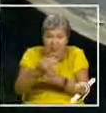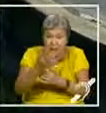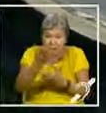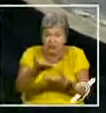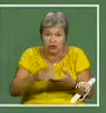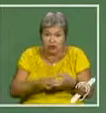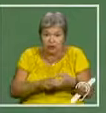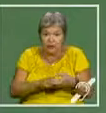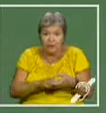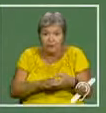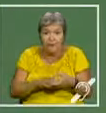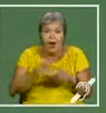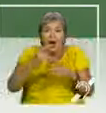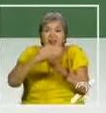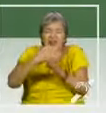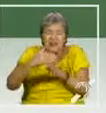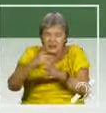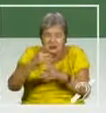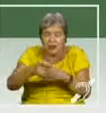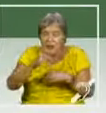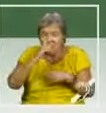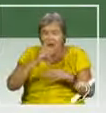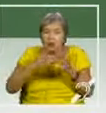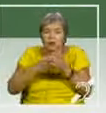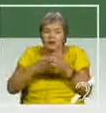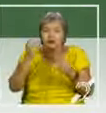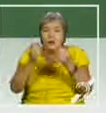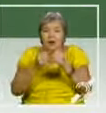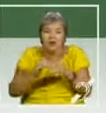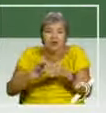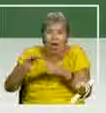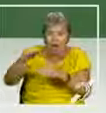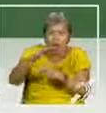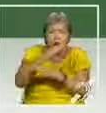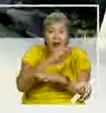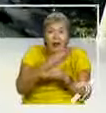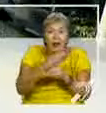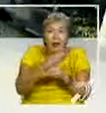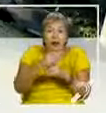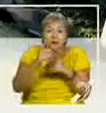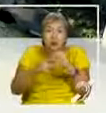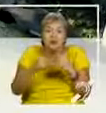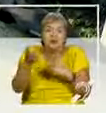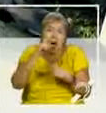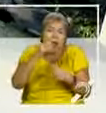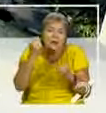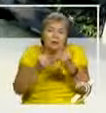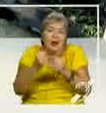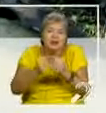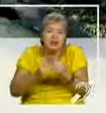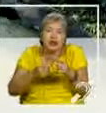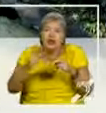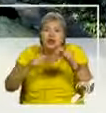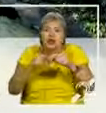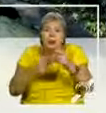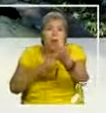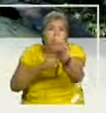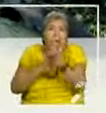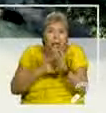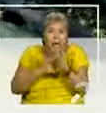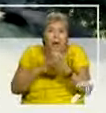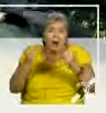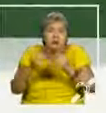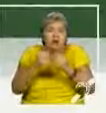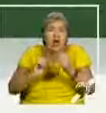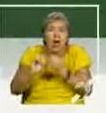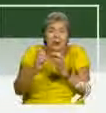Accidentul a avut loc într-o intersecție. Bărbatul a ajuns cu mașina în Dunăre după ce a fost lovit de un alt autoturism care circula pe contrasens într-o depășire. Mașina